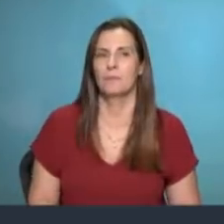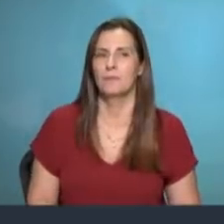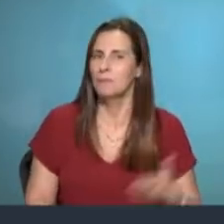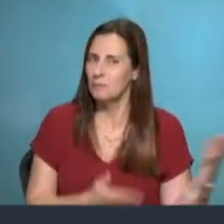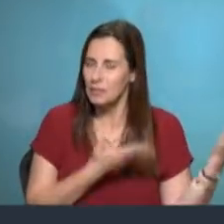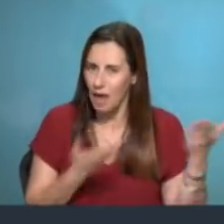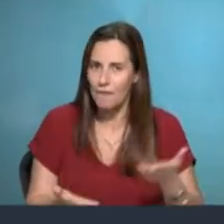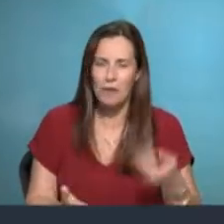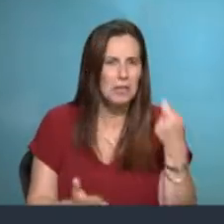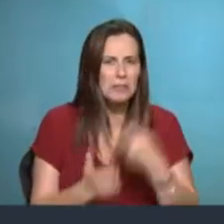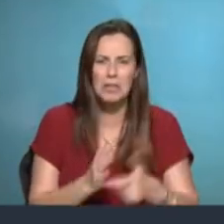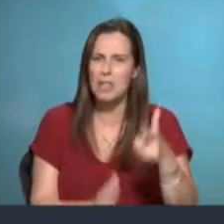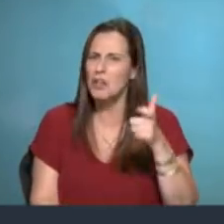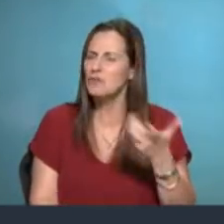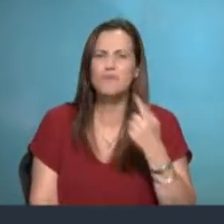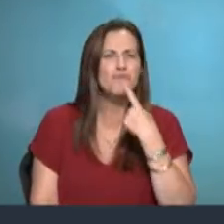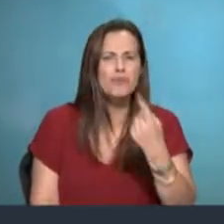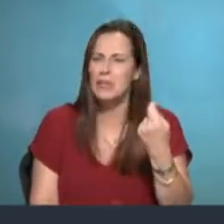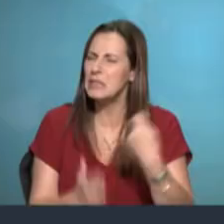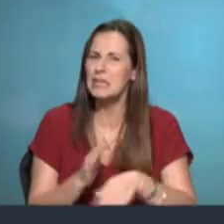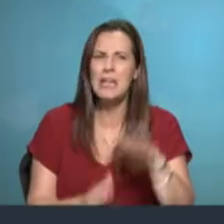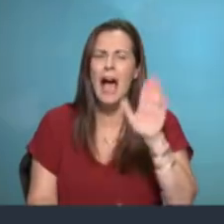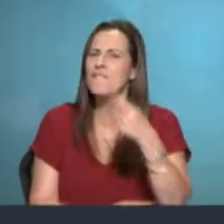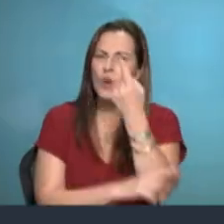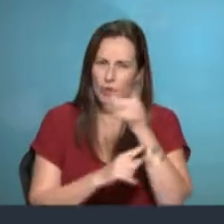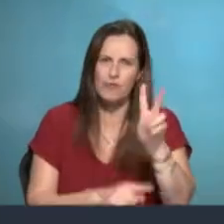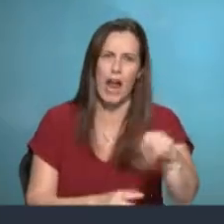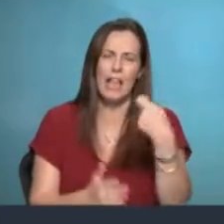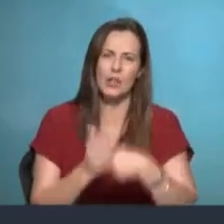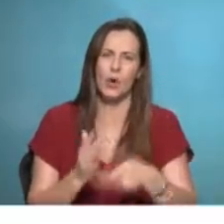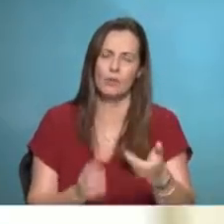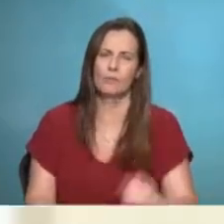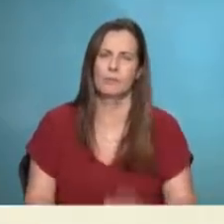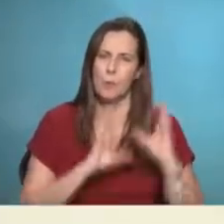אותך לבוא לכאן ותקנה כל סוג נשק, אפילו טילים, אתה יכול לרכוש.